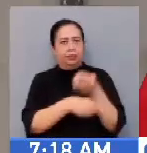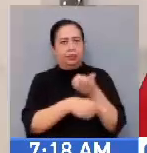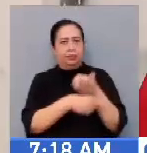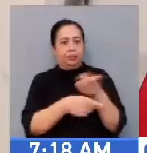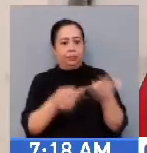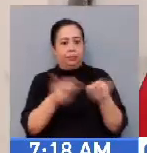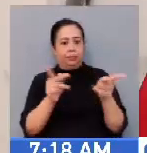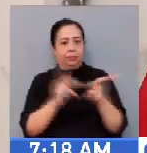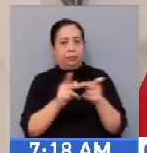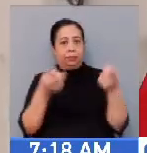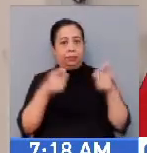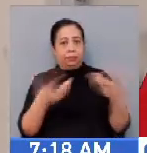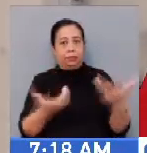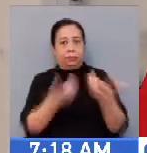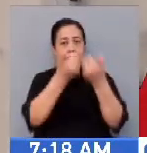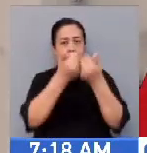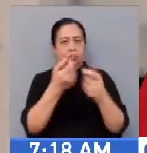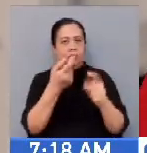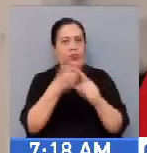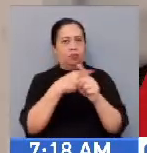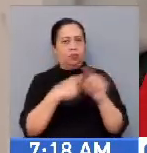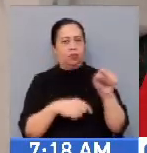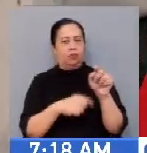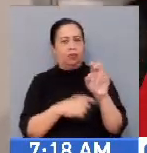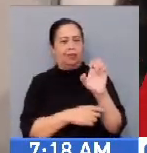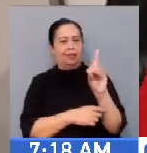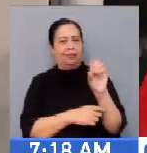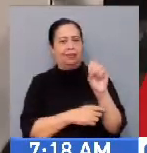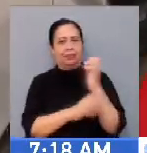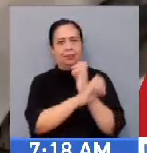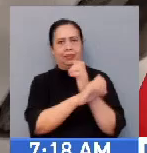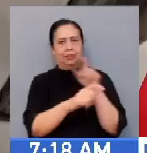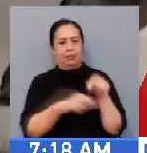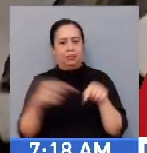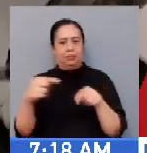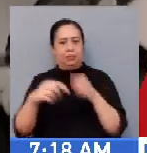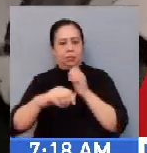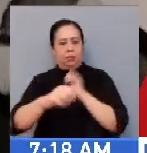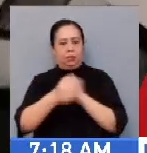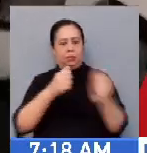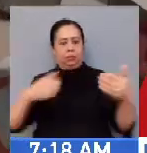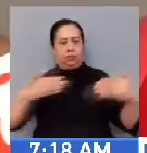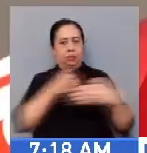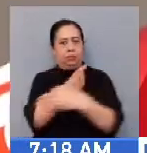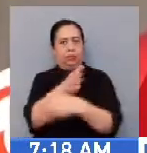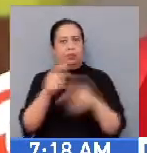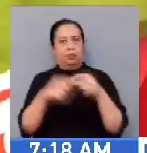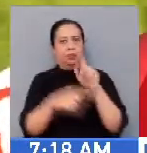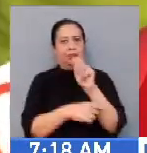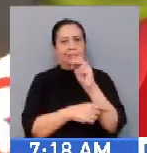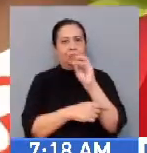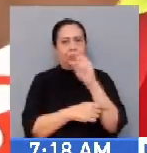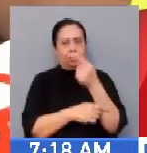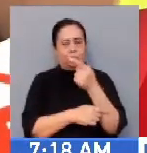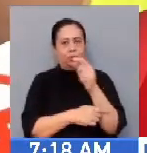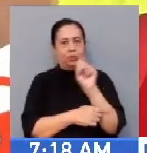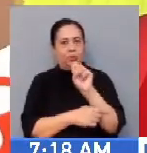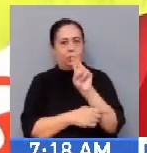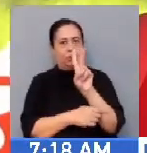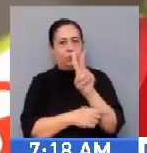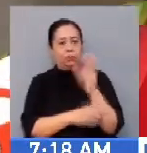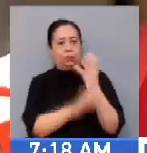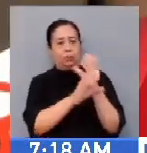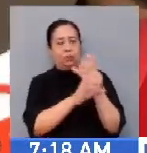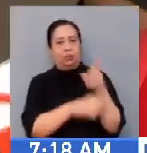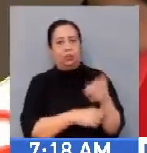aksidente, galing daw sa gawin ng EDSA ang kotse habang patawid sa West Avenue galing timog ang SUV. Yung kotse po, galing po